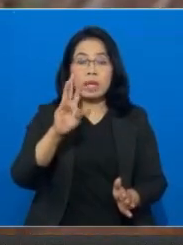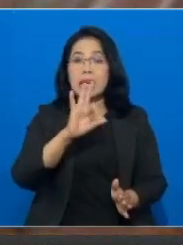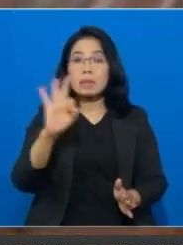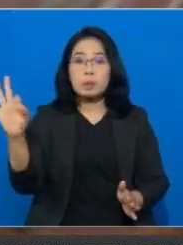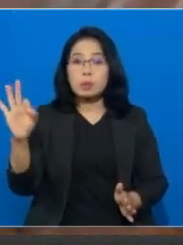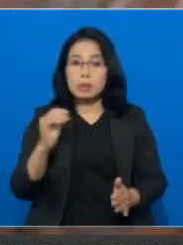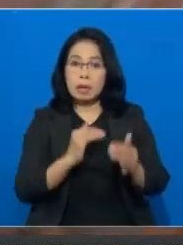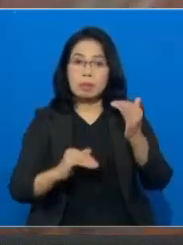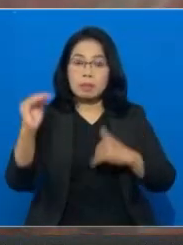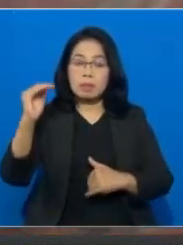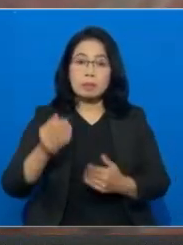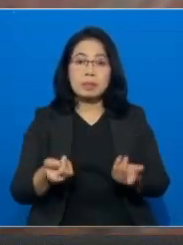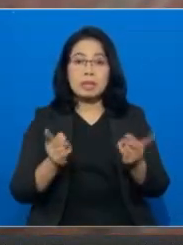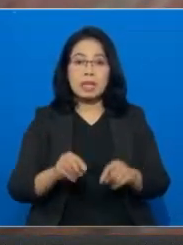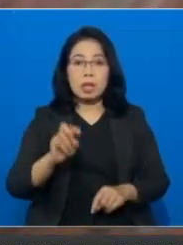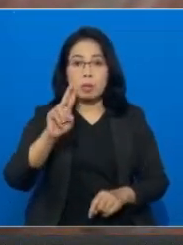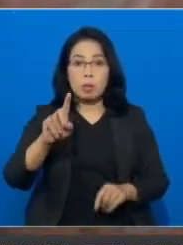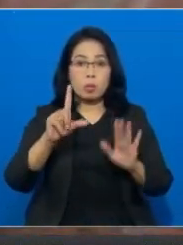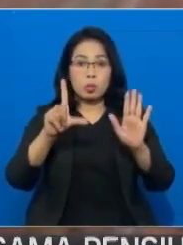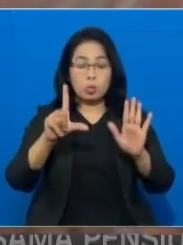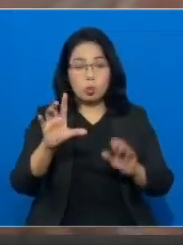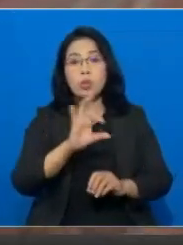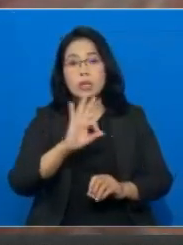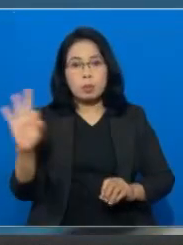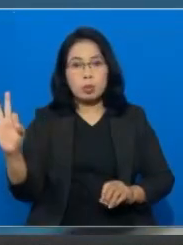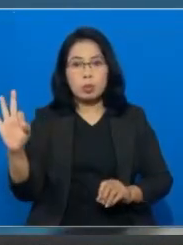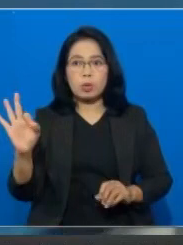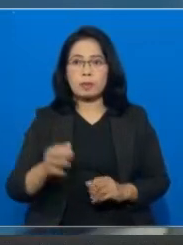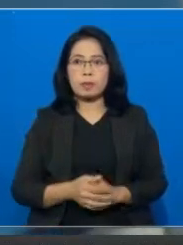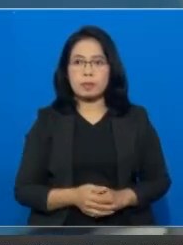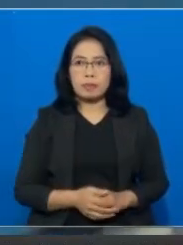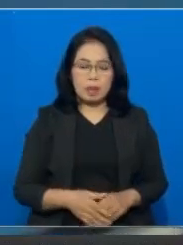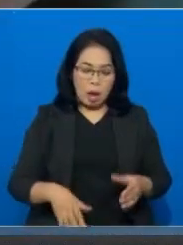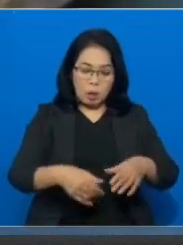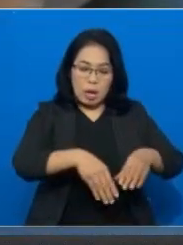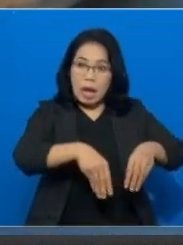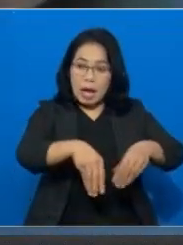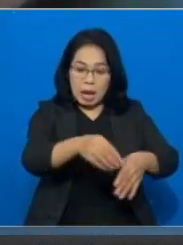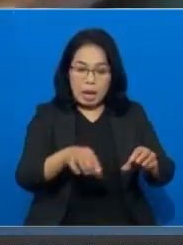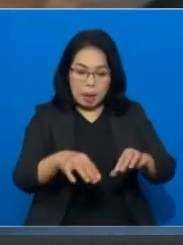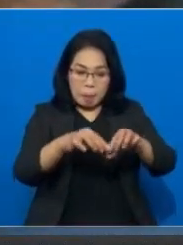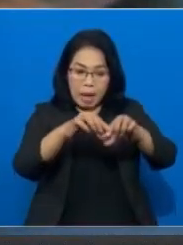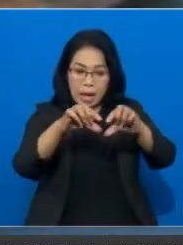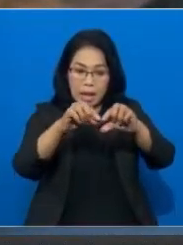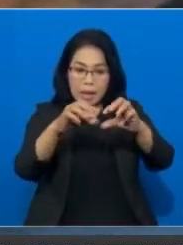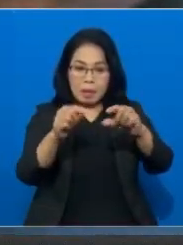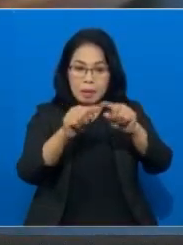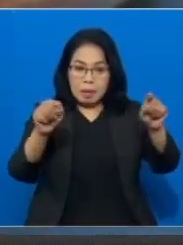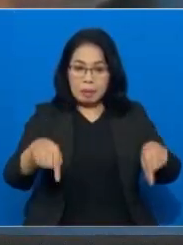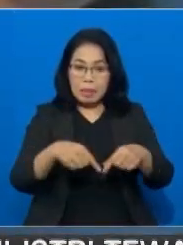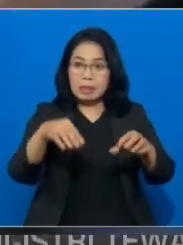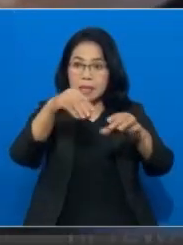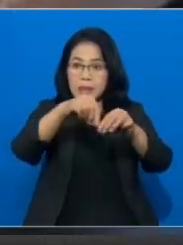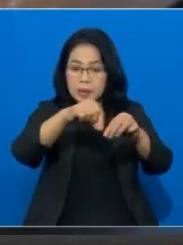menjadi Rp27.000. Sedangkan untuk bawang goreng kemasan plastik, harga jual tidak dinaikkan, namun takarannya dikurangi dari